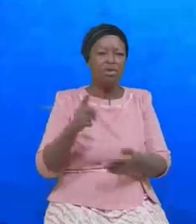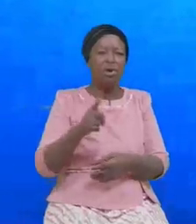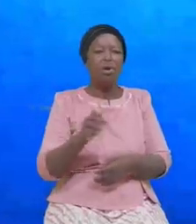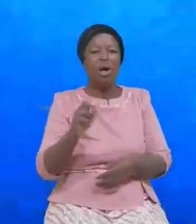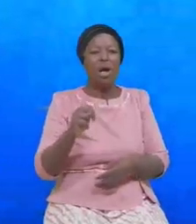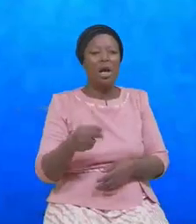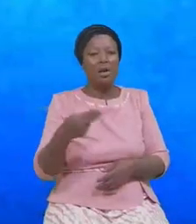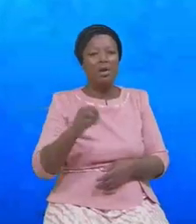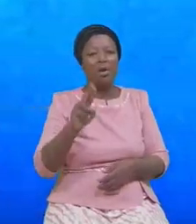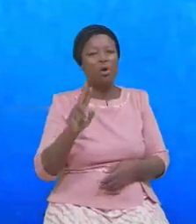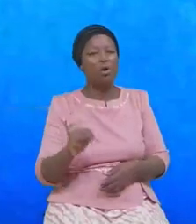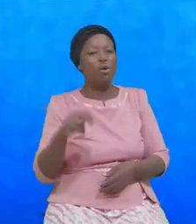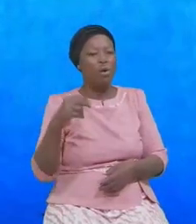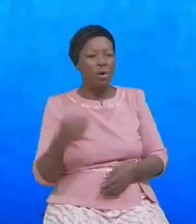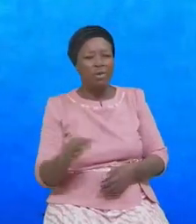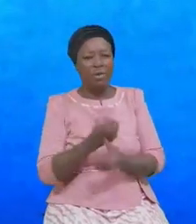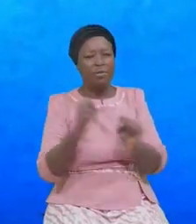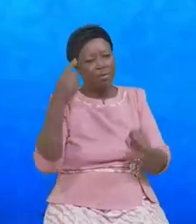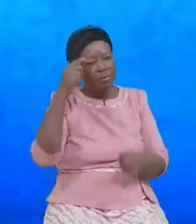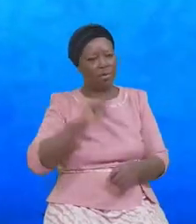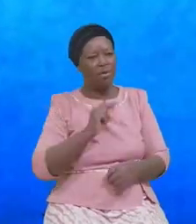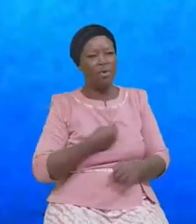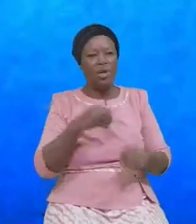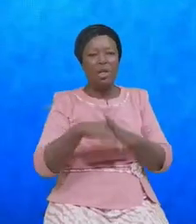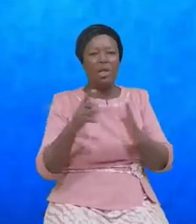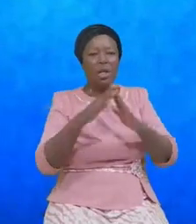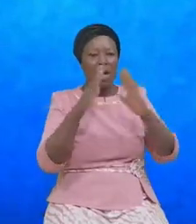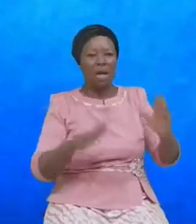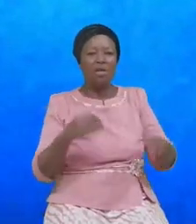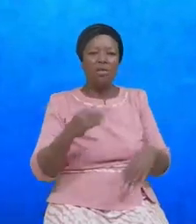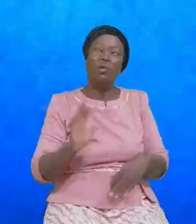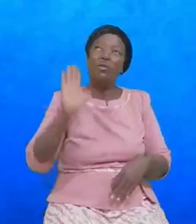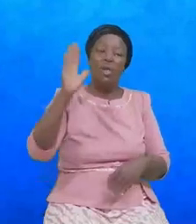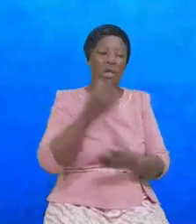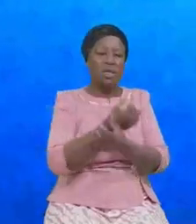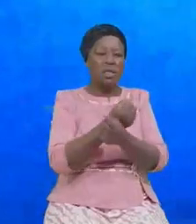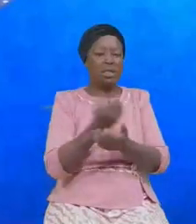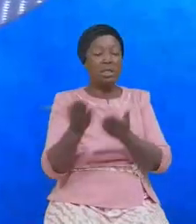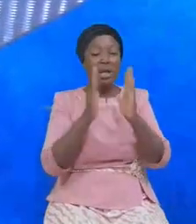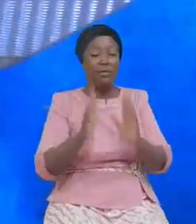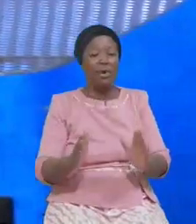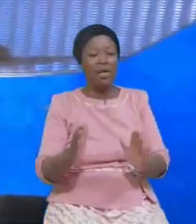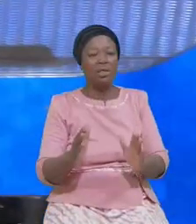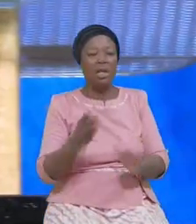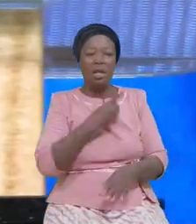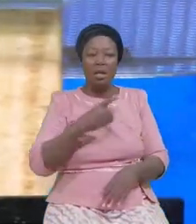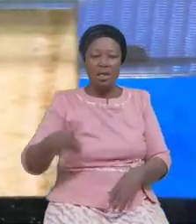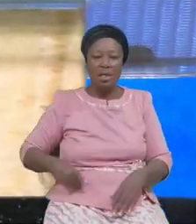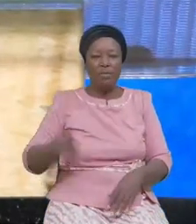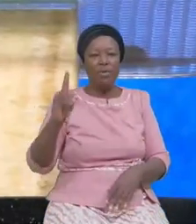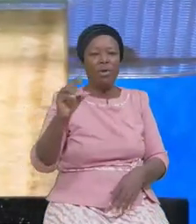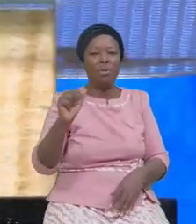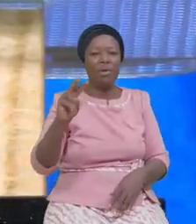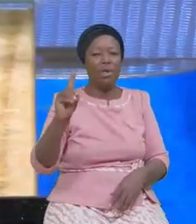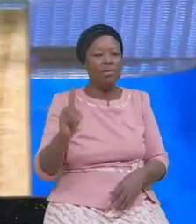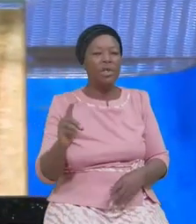sauveur dans la maison de David, son serviteur. Ah, des apôtres, chapitre 15, verset